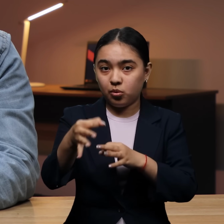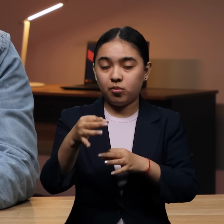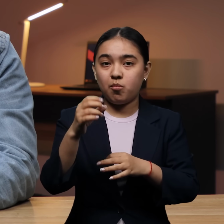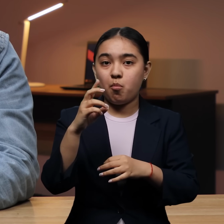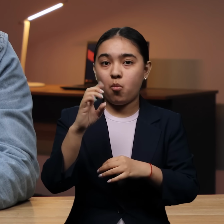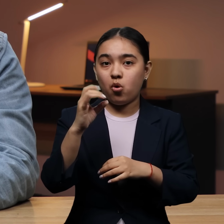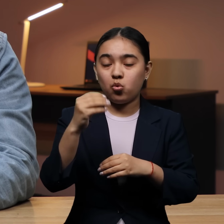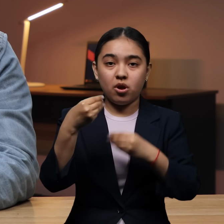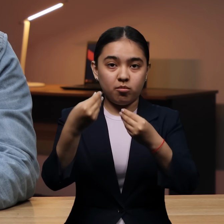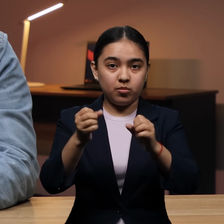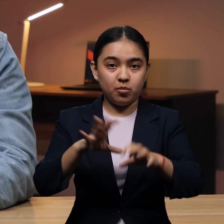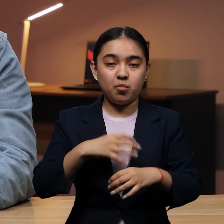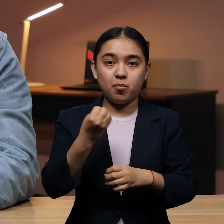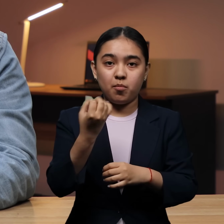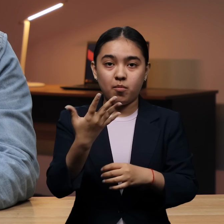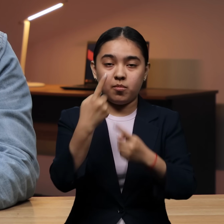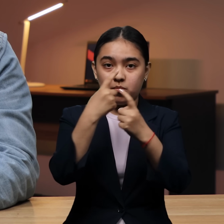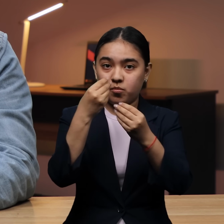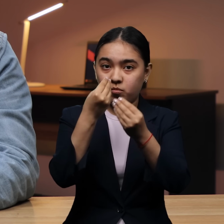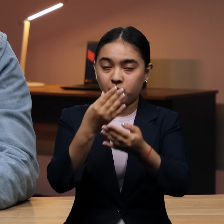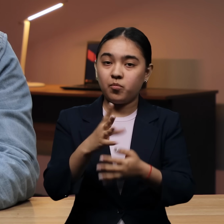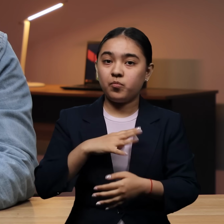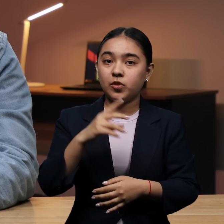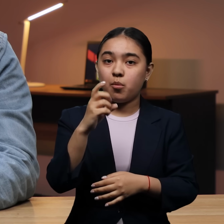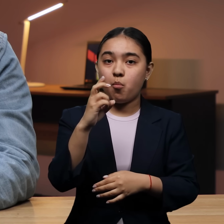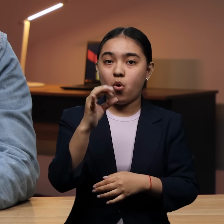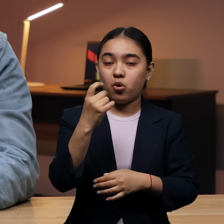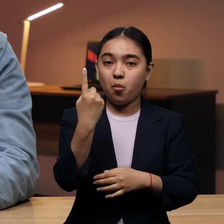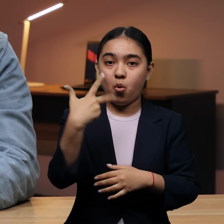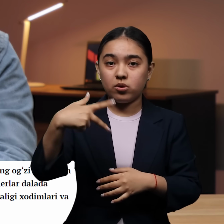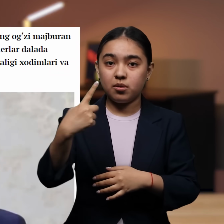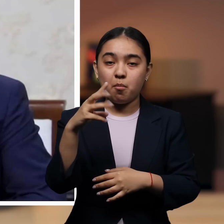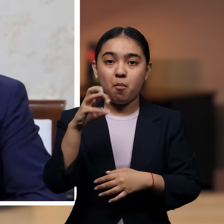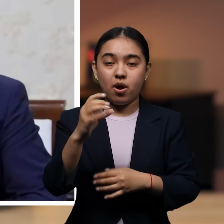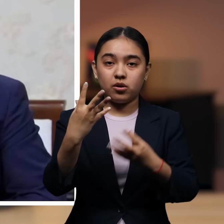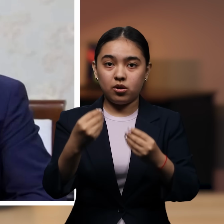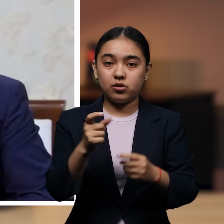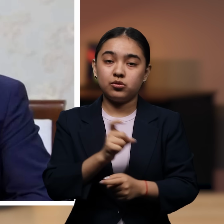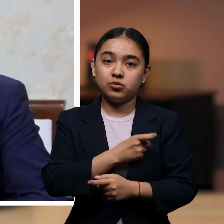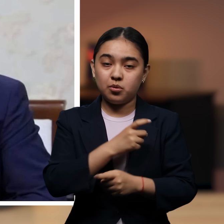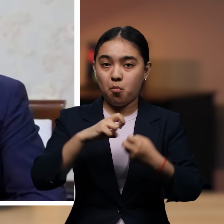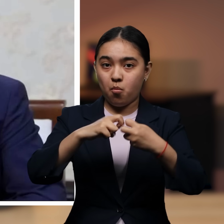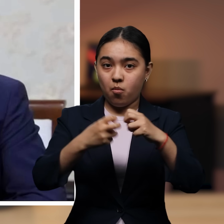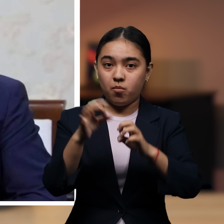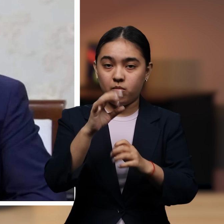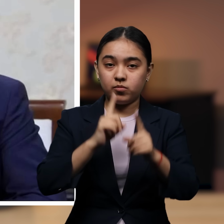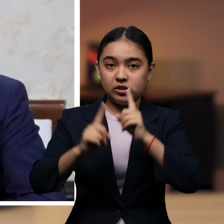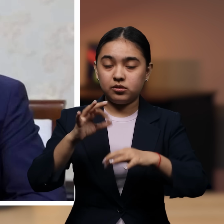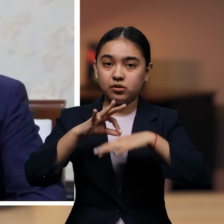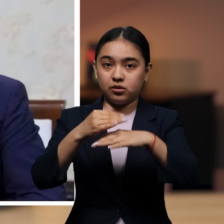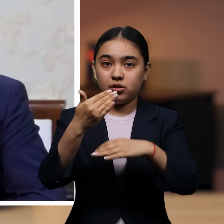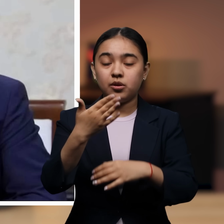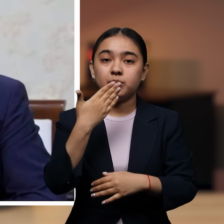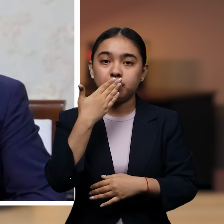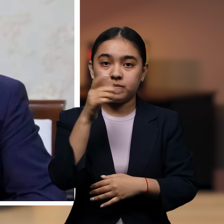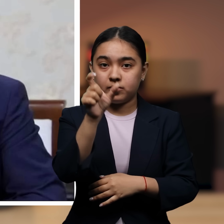Asrol Boyqorayevga bersak bo'ladi. Bir necha manbalarga ko'ra, Boyqorayev 31 mart kuni qishloq xo'jaligidagi muammolar bo'yicha majlis o'tkazib,